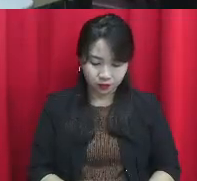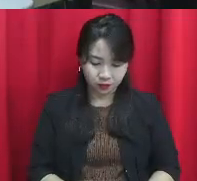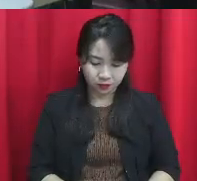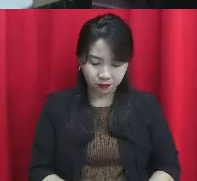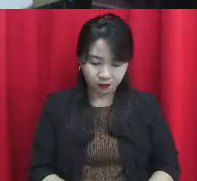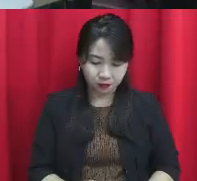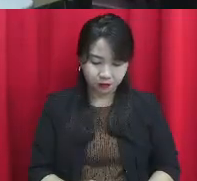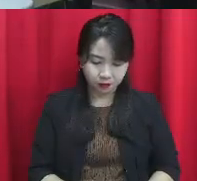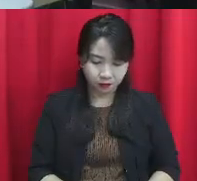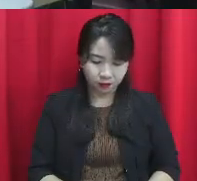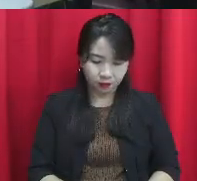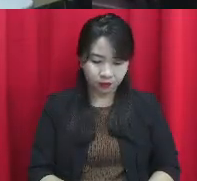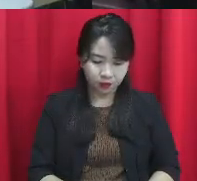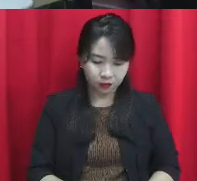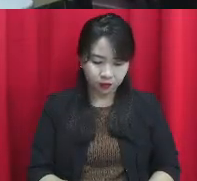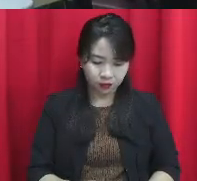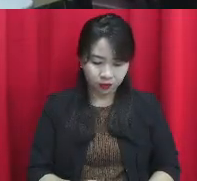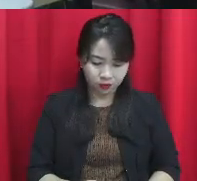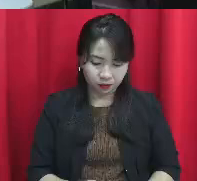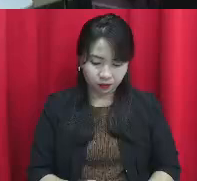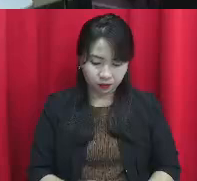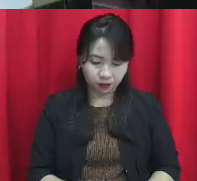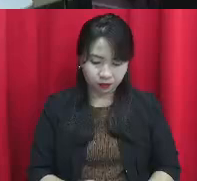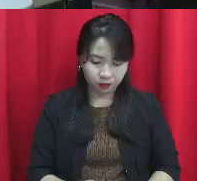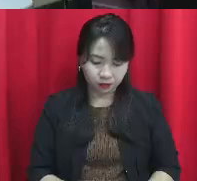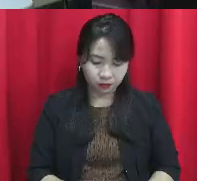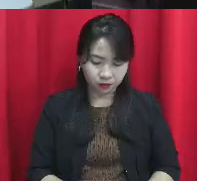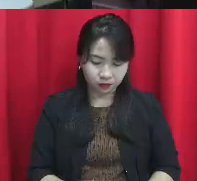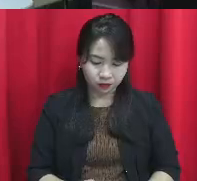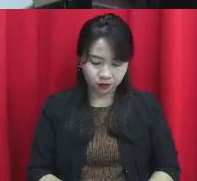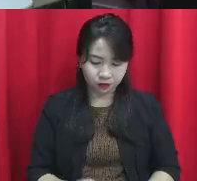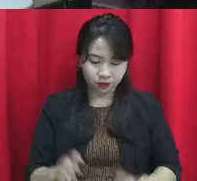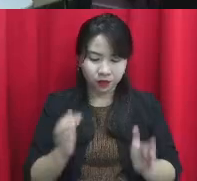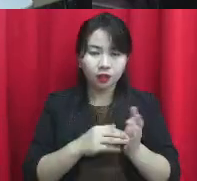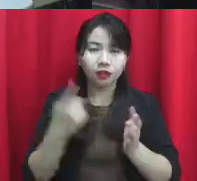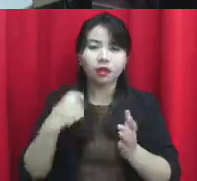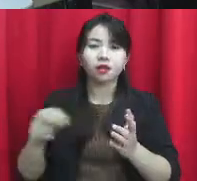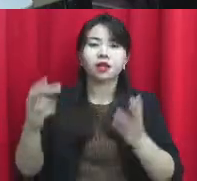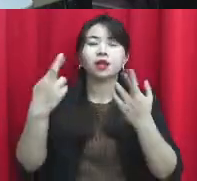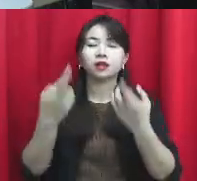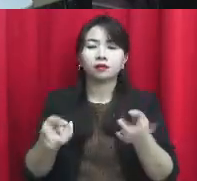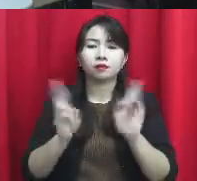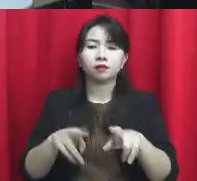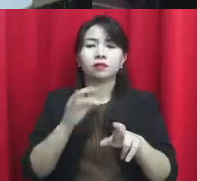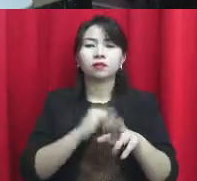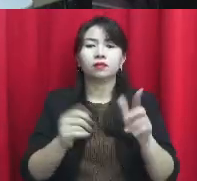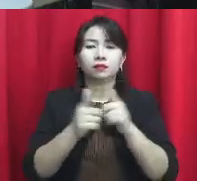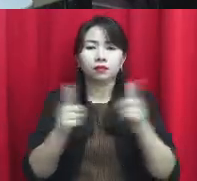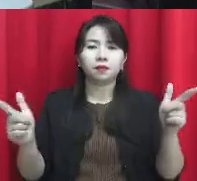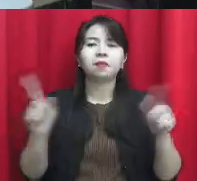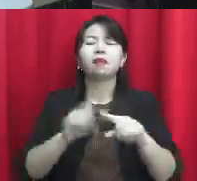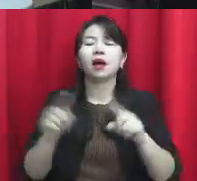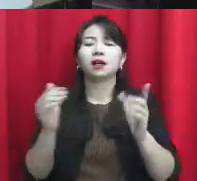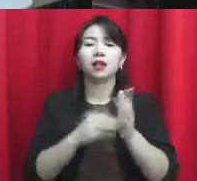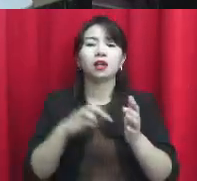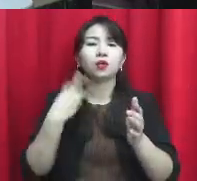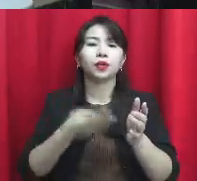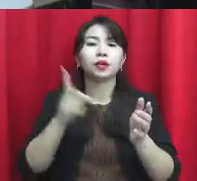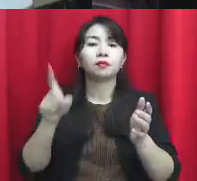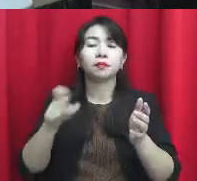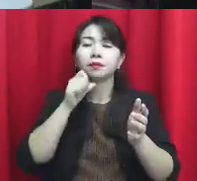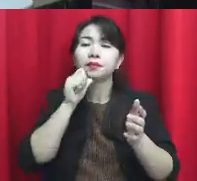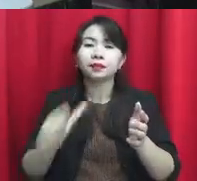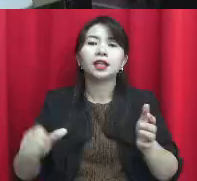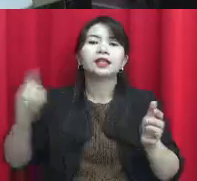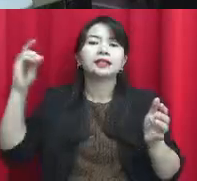naging delegate sa baligatan Kaya nga alam niyo napa agad Sabi ko nga The result is great pero mga kapatid Huwag po natin sayangin yung result kasi